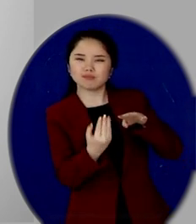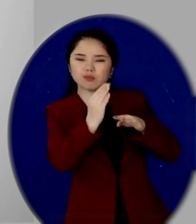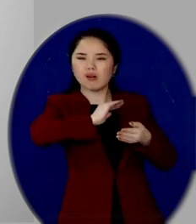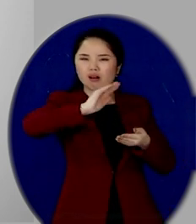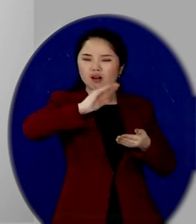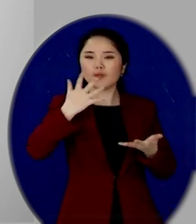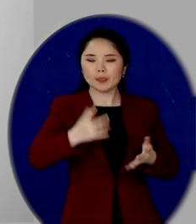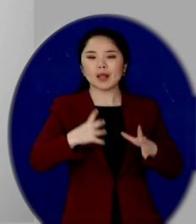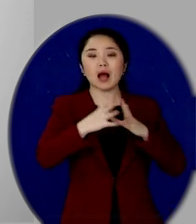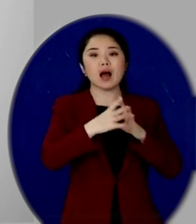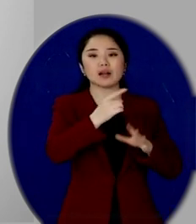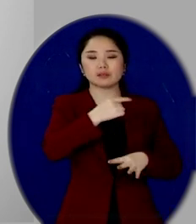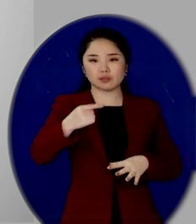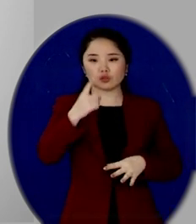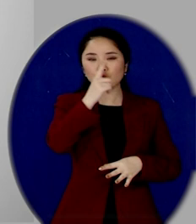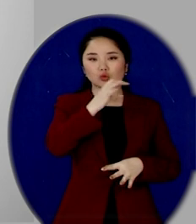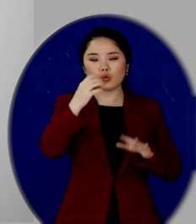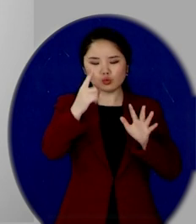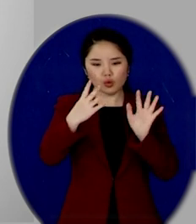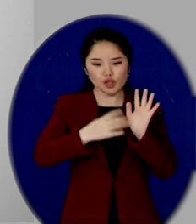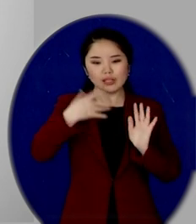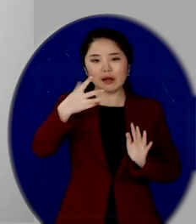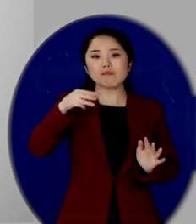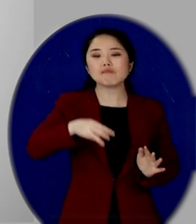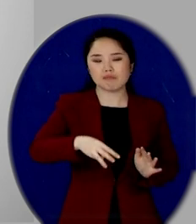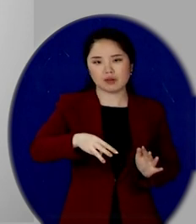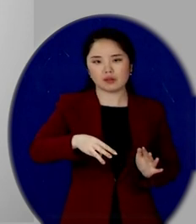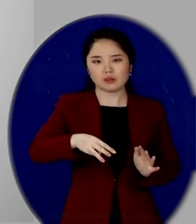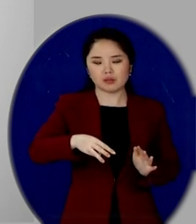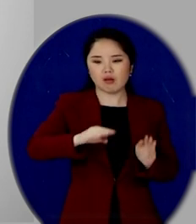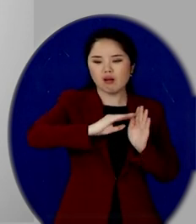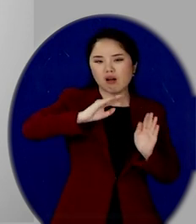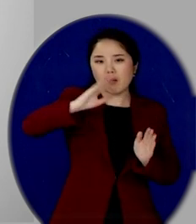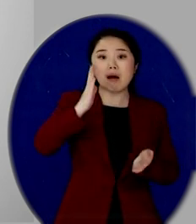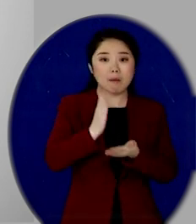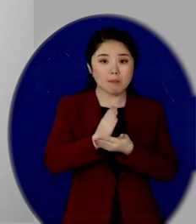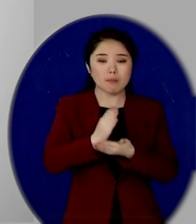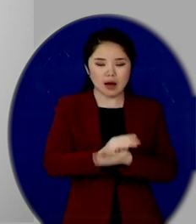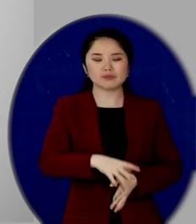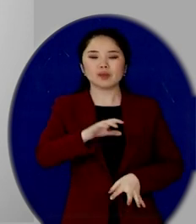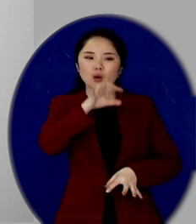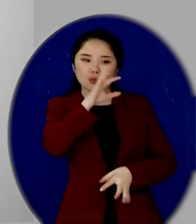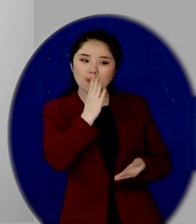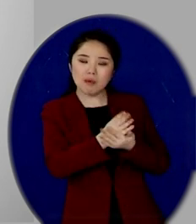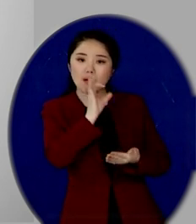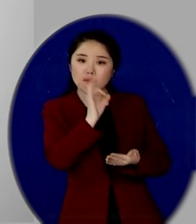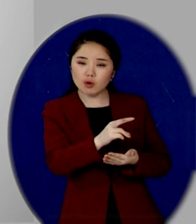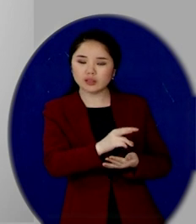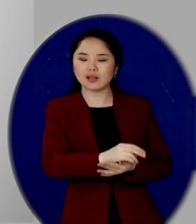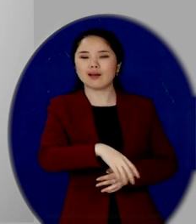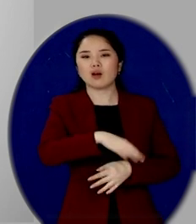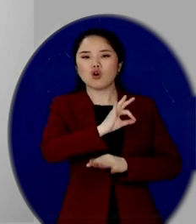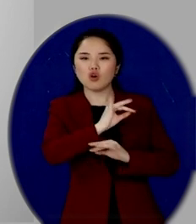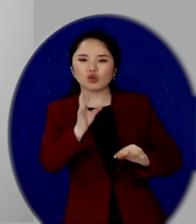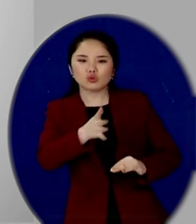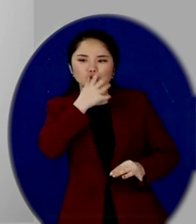хүртлээ 10-аас 195 метр хүртэл цавчим өндөр бөгөөд салхитай үед янз бүрийн